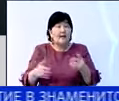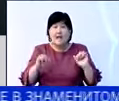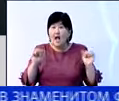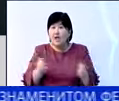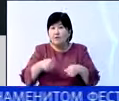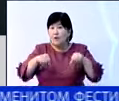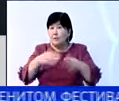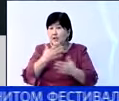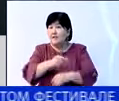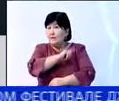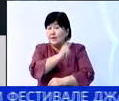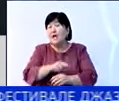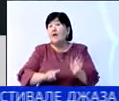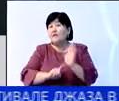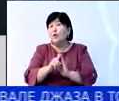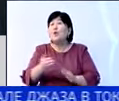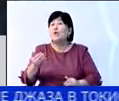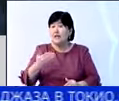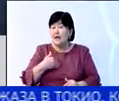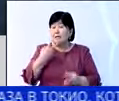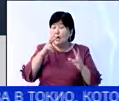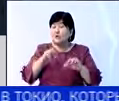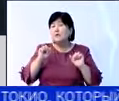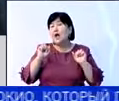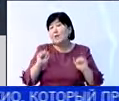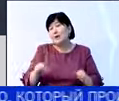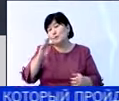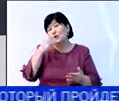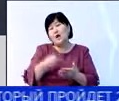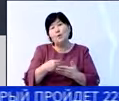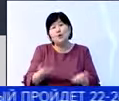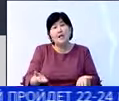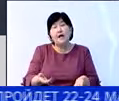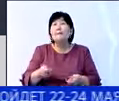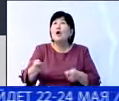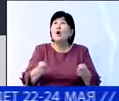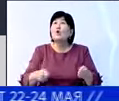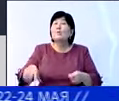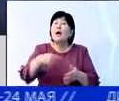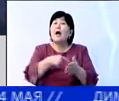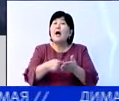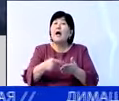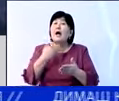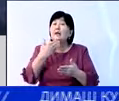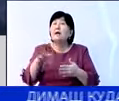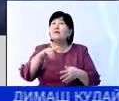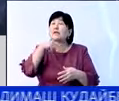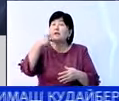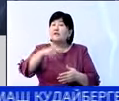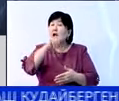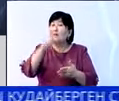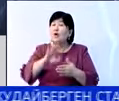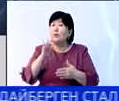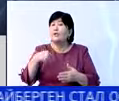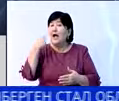невозможно решить своими силами, выходят на нас. Мы смотрим на возможности бюджета. Руководитель региона отметил, что все прозвучавшие вопросы будут